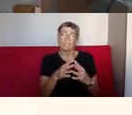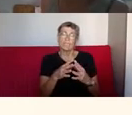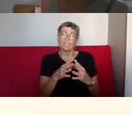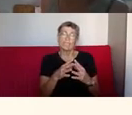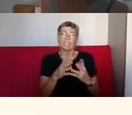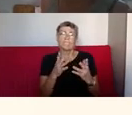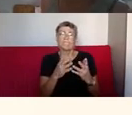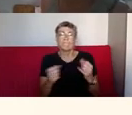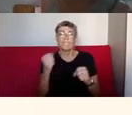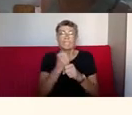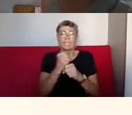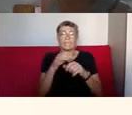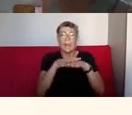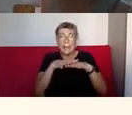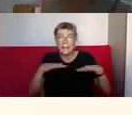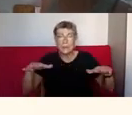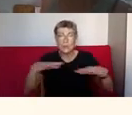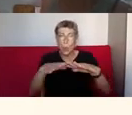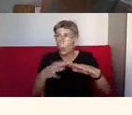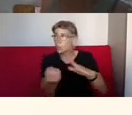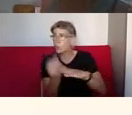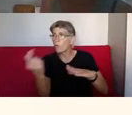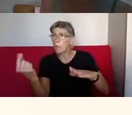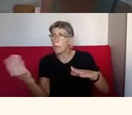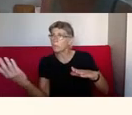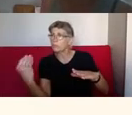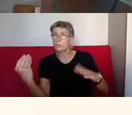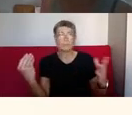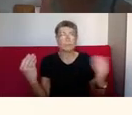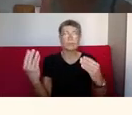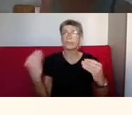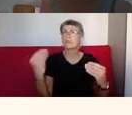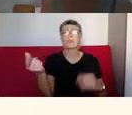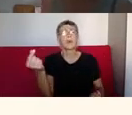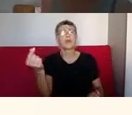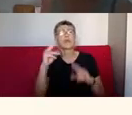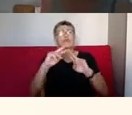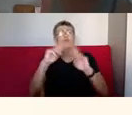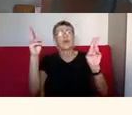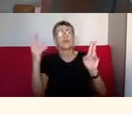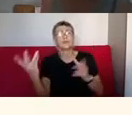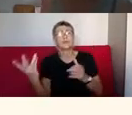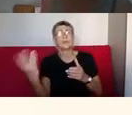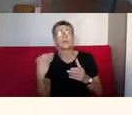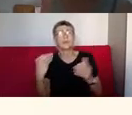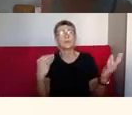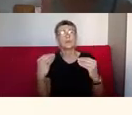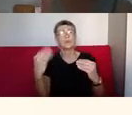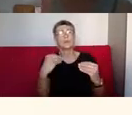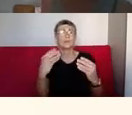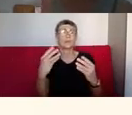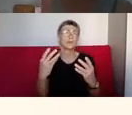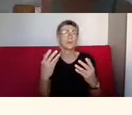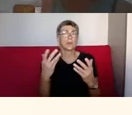création de réseautage, mais avec de nouveaux partenaires qui sont plutôt des partenaires généralistes, donc qui, eux, vont... pas nécessairement avoir